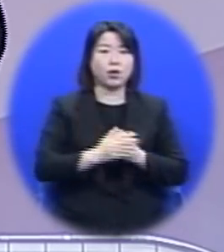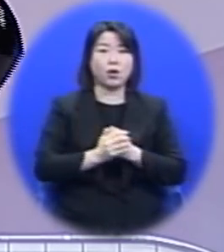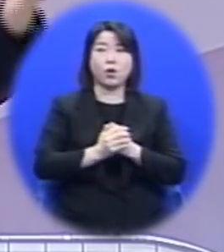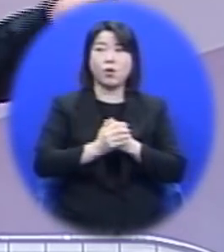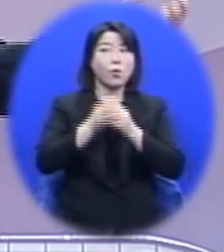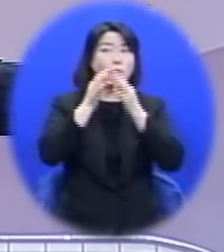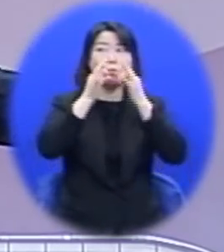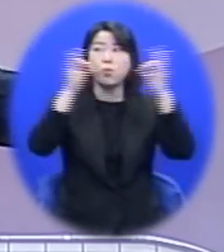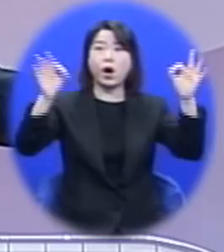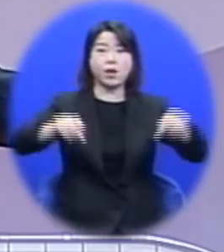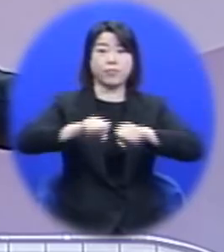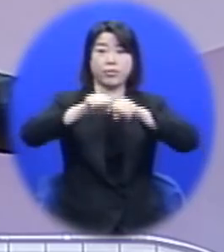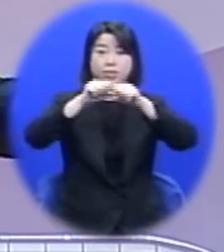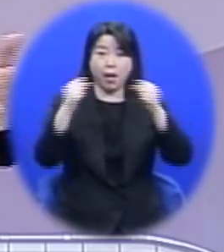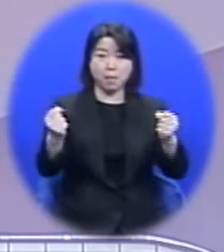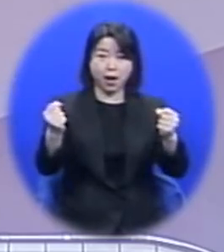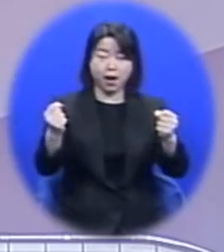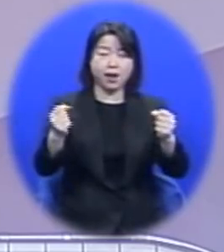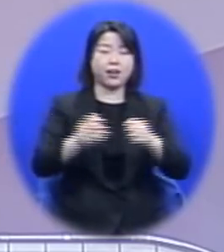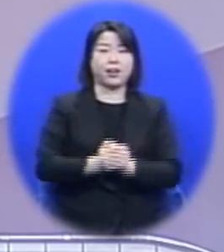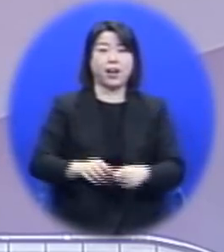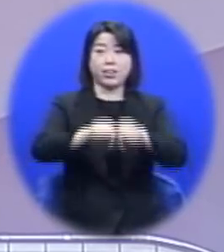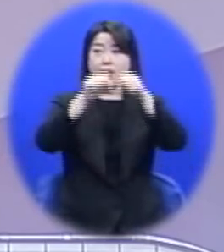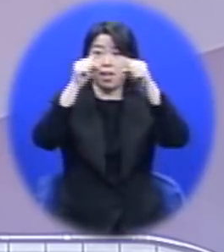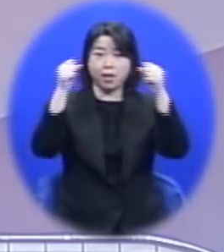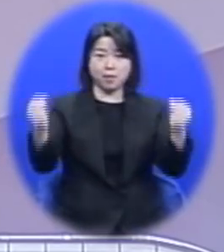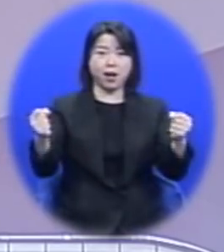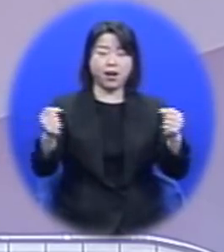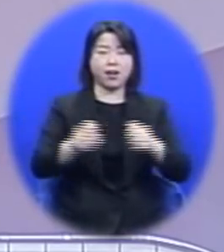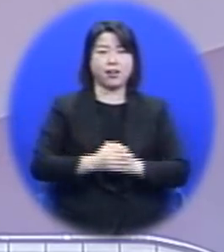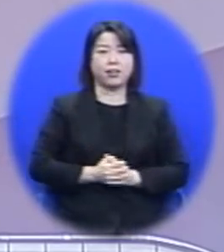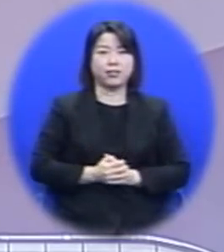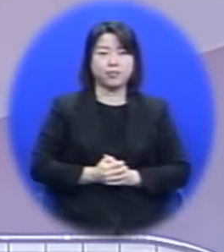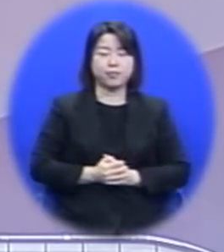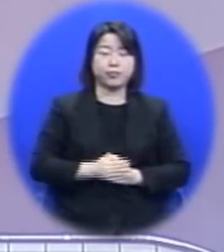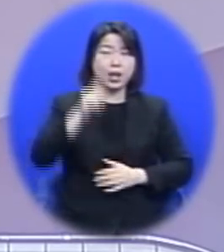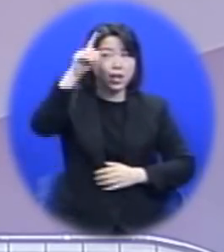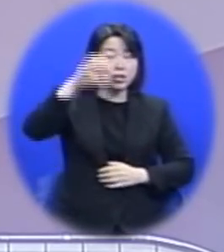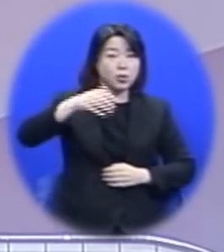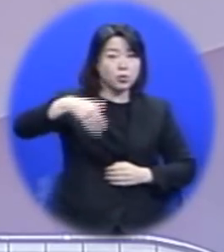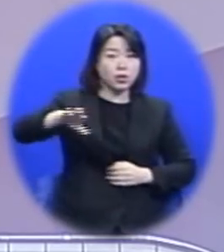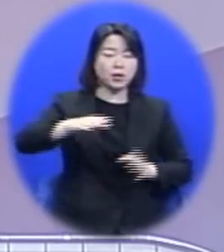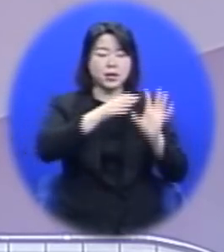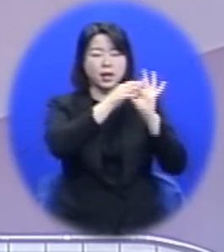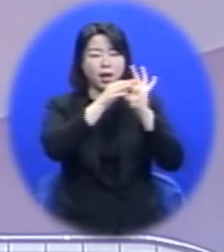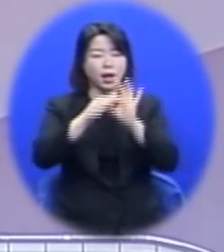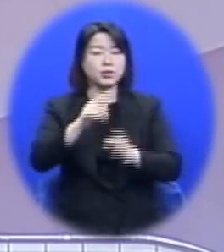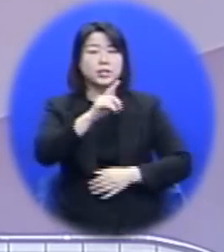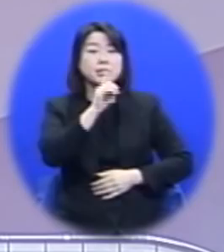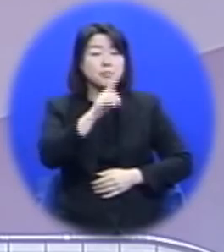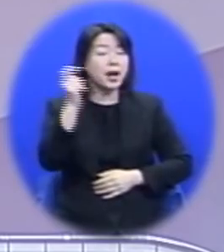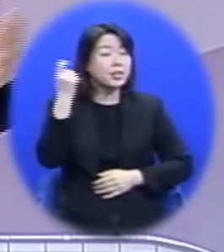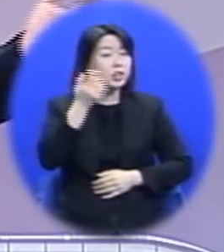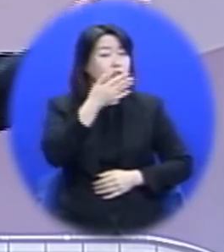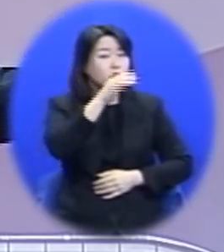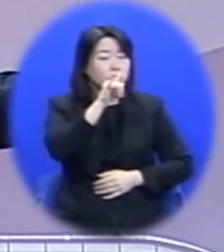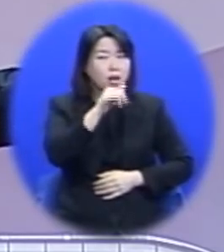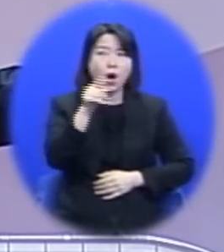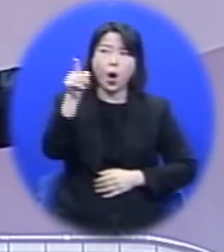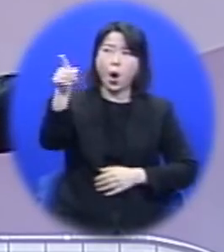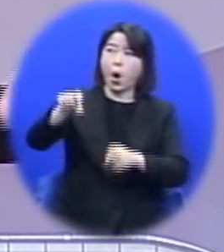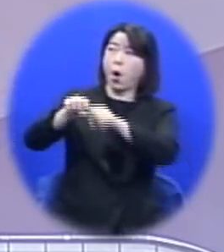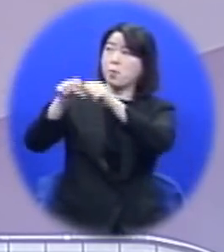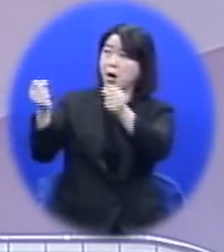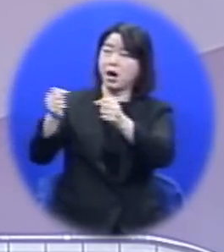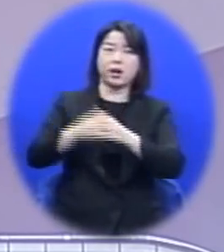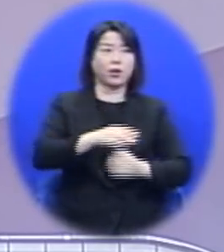와, 대박! 대박! 천국 가면 하여튼 계속 그 소리를 들을 거라는 거예요. 여기를 보아도